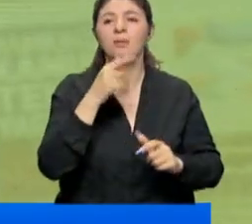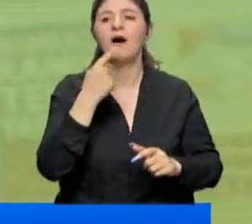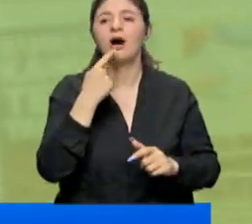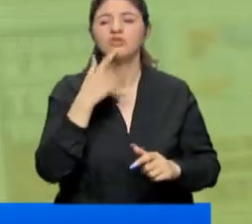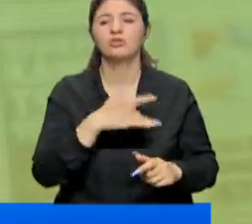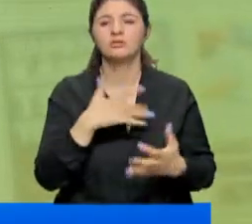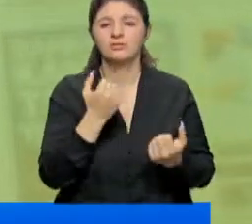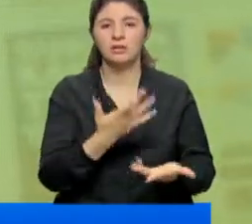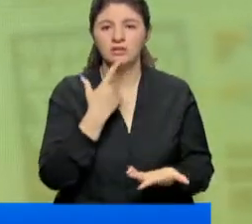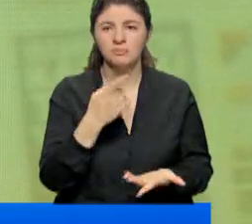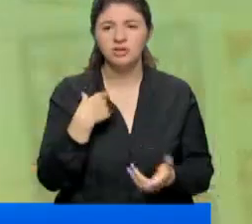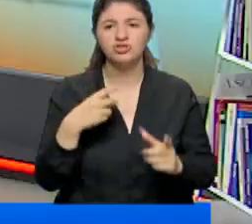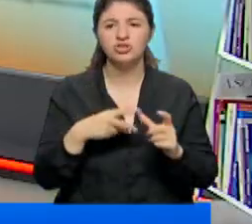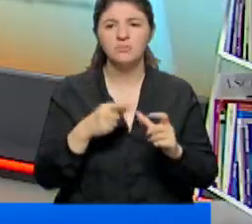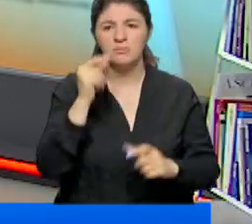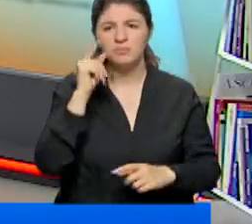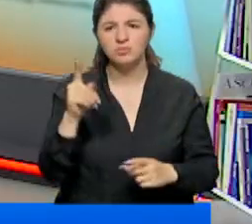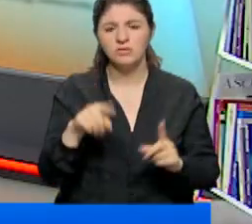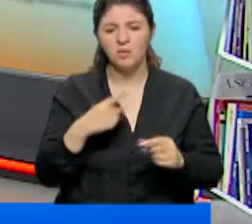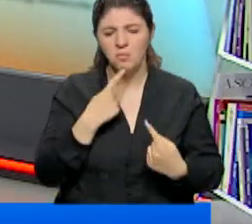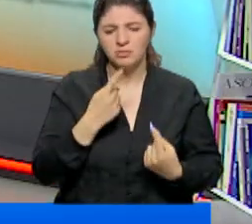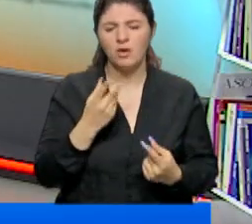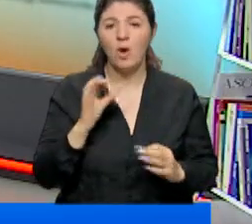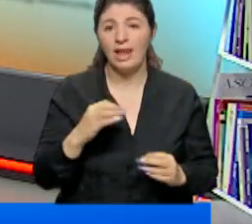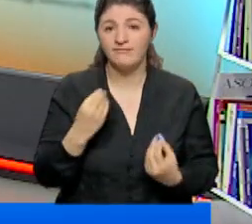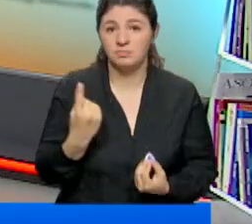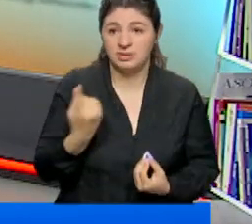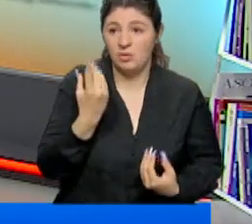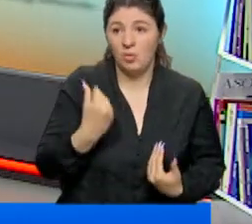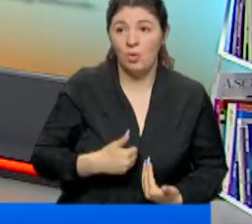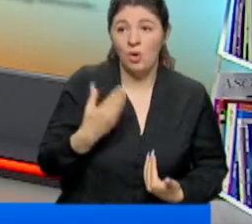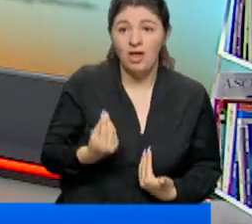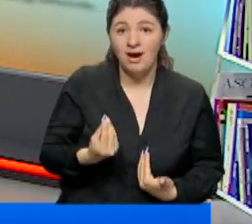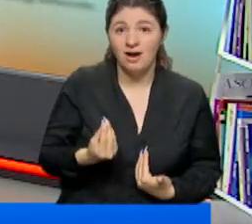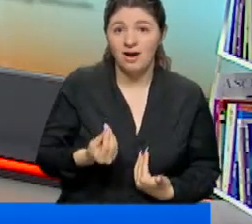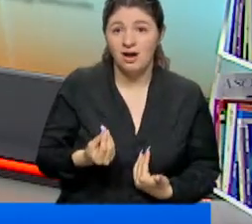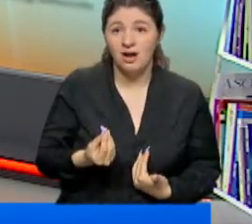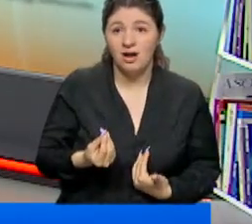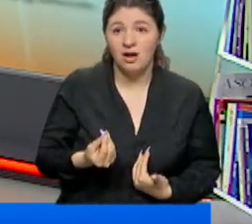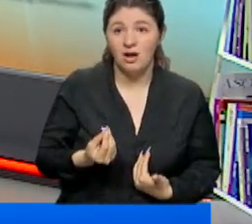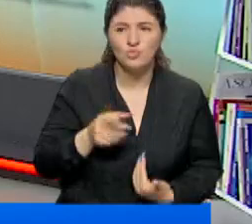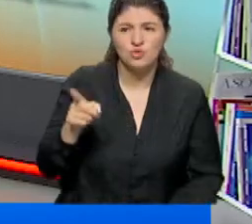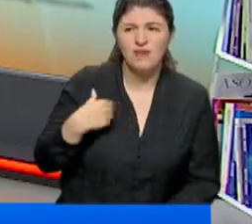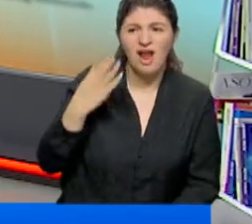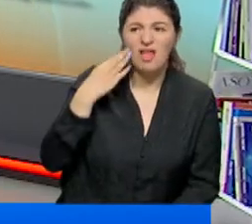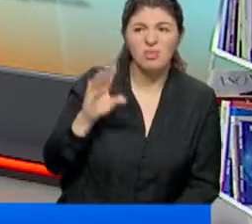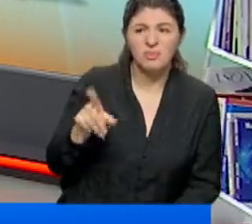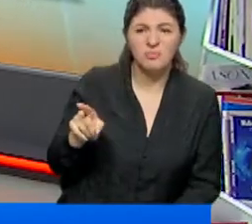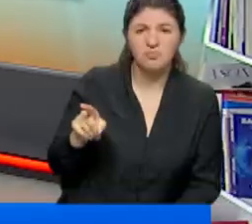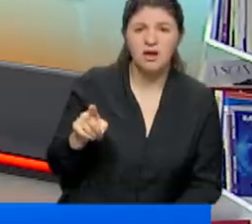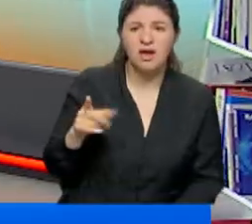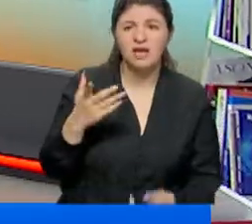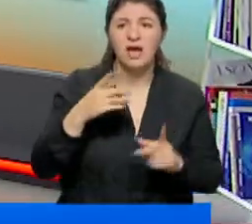dedi Şimdi Şamil Tayyar'ın zaman zaman bu çıkışlarını önemsemiş birisi olarak Evet şu anlayamadım ama